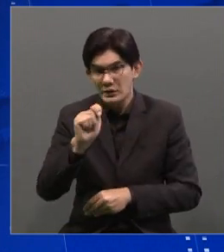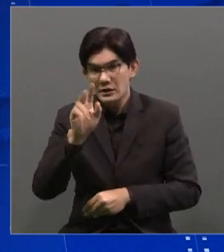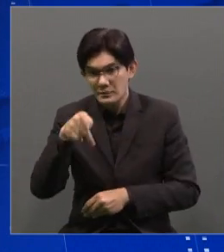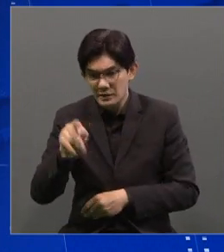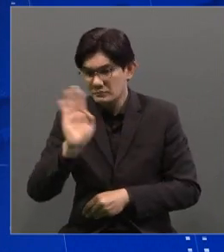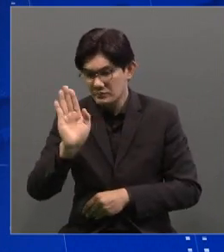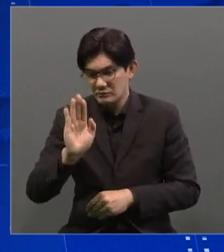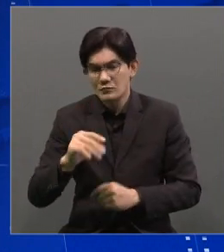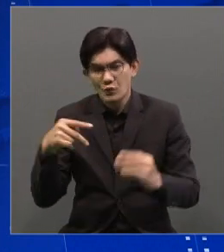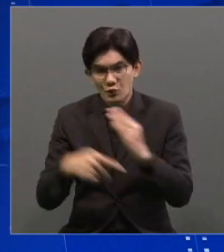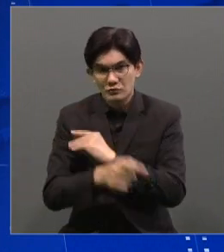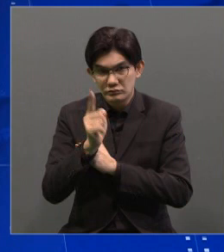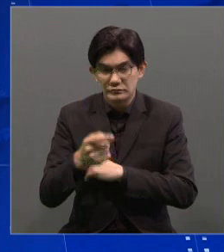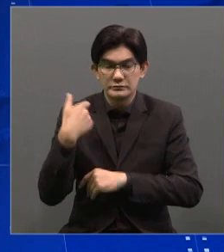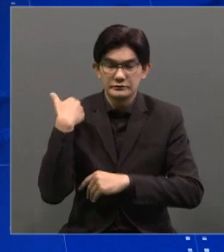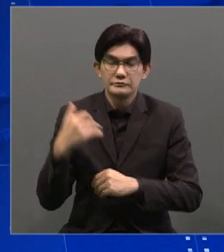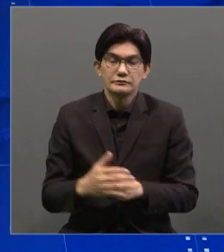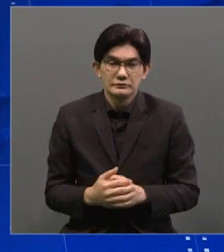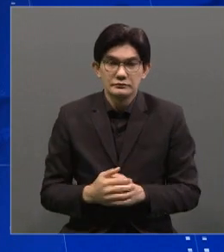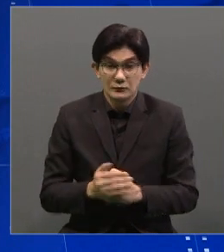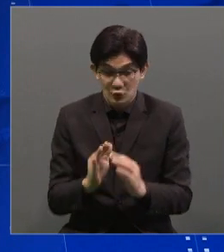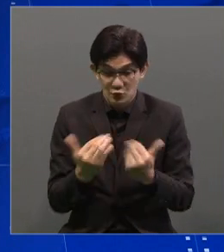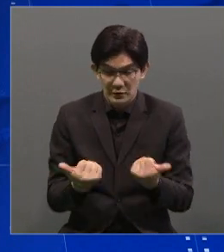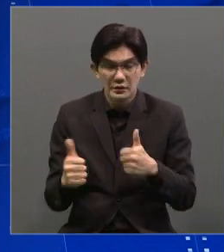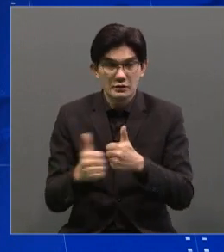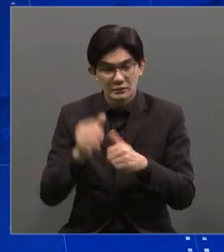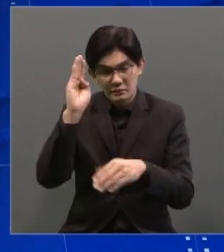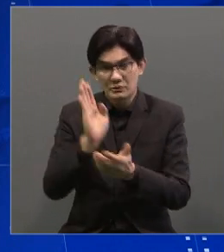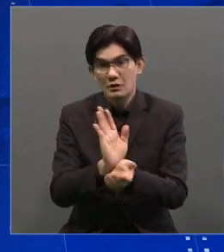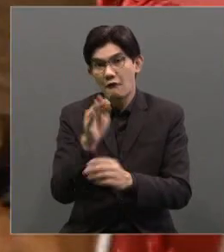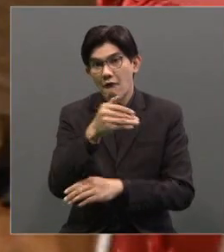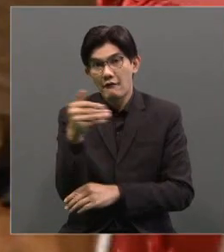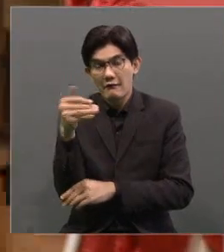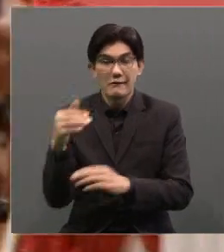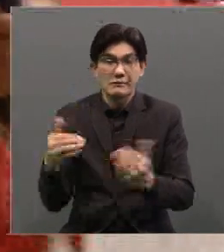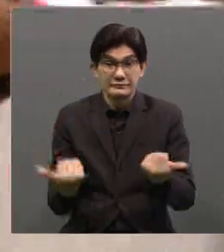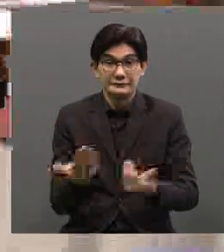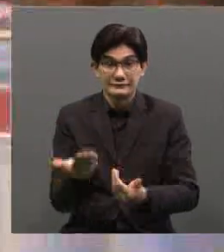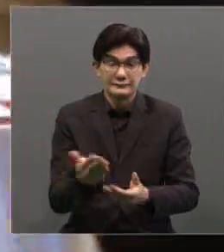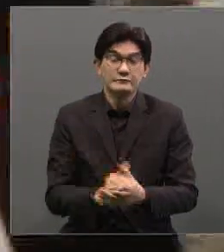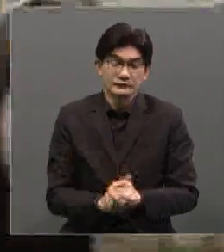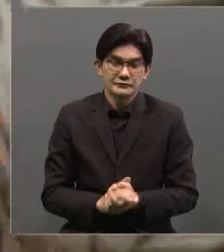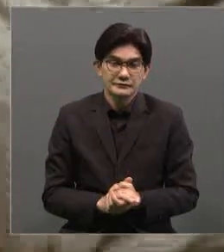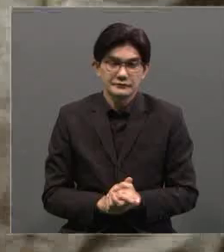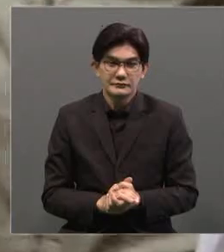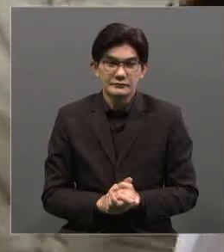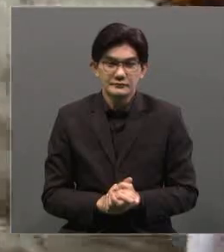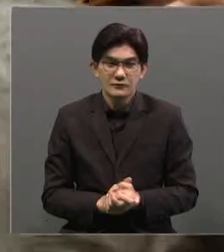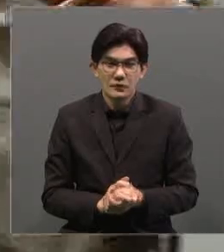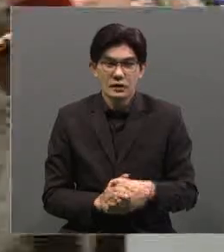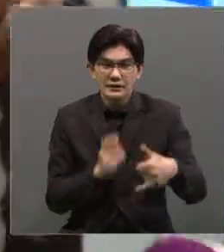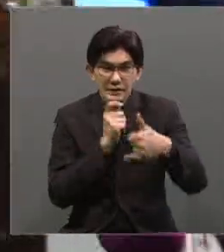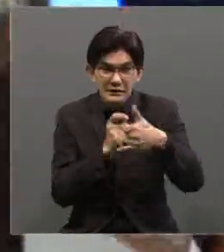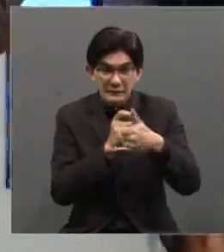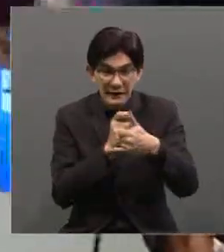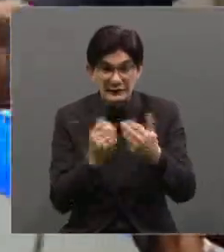ห้ามเด็ดขาดนั่นคือมิจฉาชีพแน่นอนอ่าทีนี้วันนี้รองผู้บัญชาการตำรวจแห่งชาติพล.ต.อสุรเชษฐ์หักก็ให้